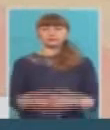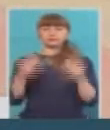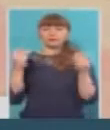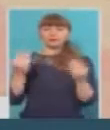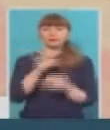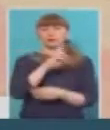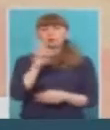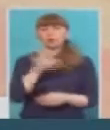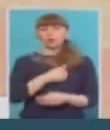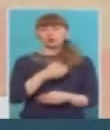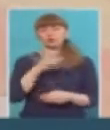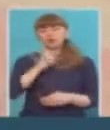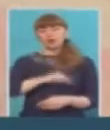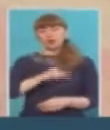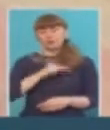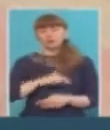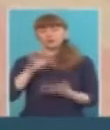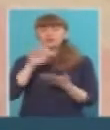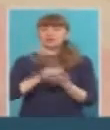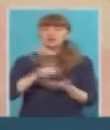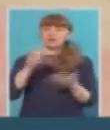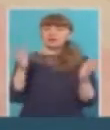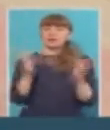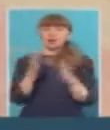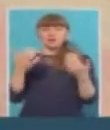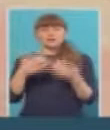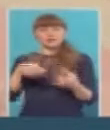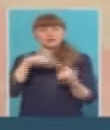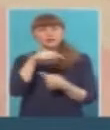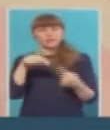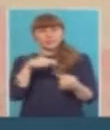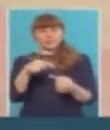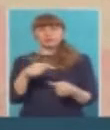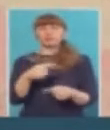тіркеуде. Соның ішінде, оның ішінде бөліп айтатын болсақ, қазіргі таңда